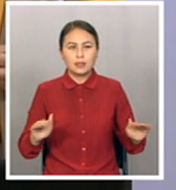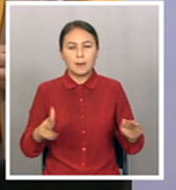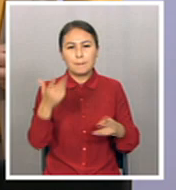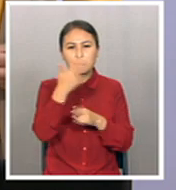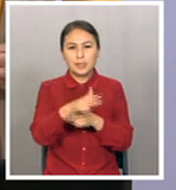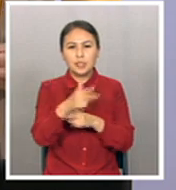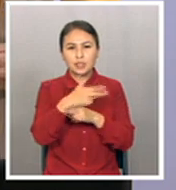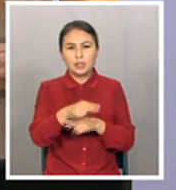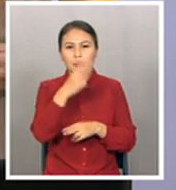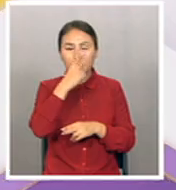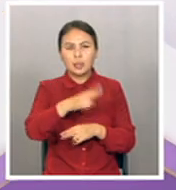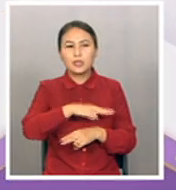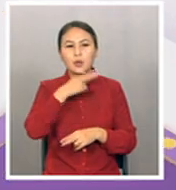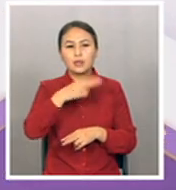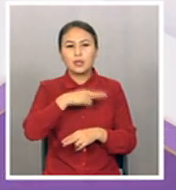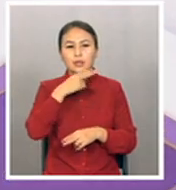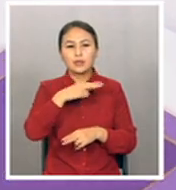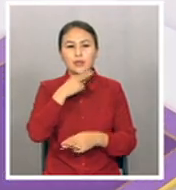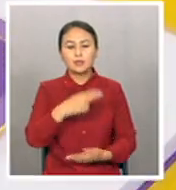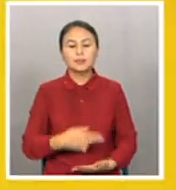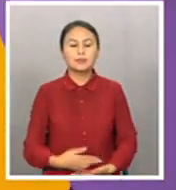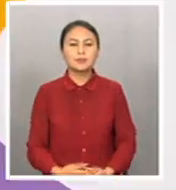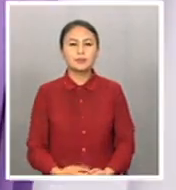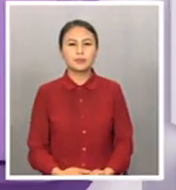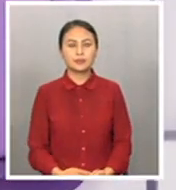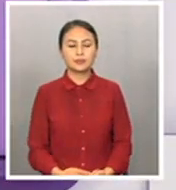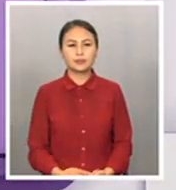жазбаға назар аударыңыздар.